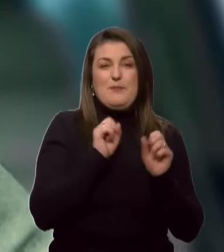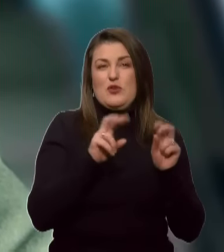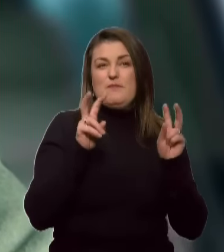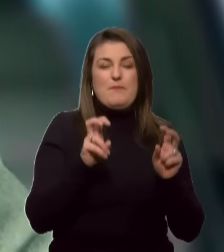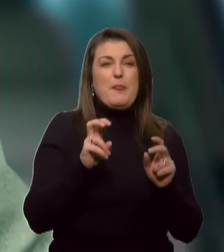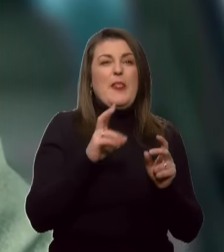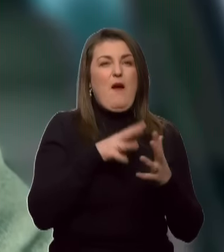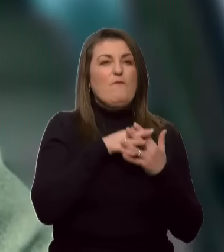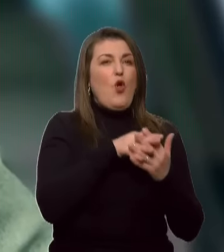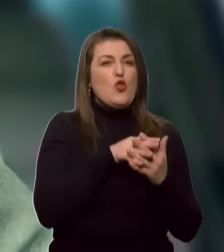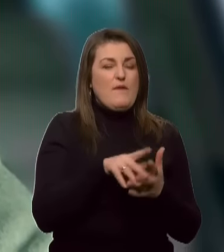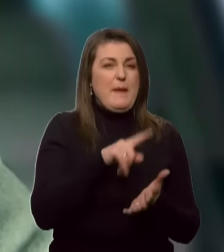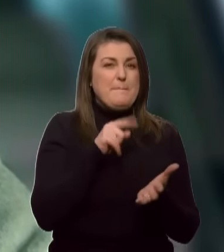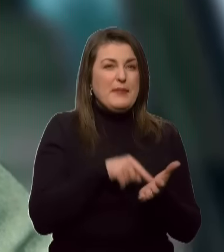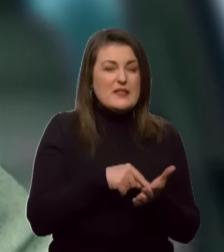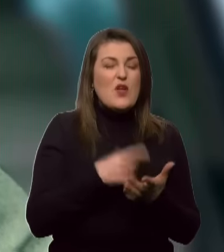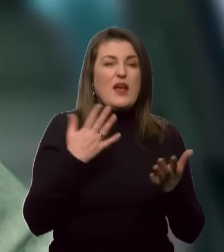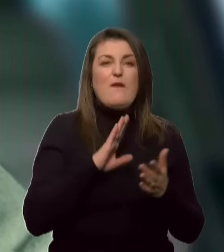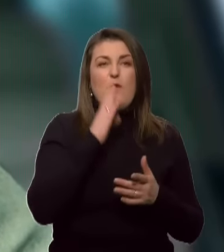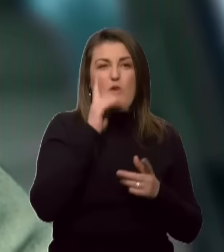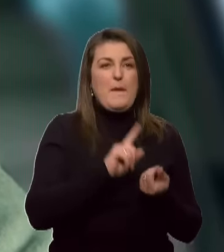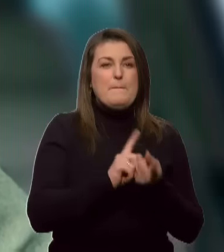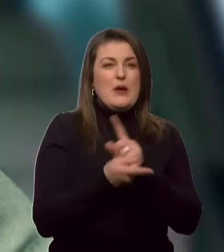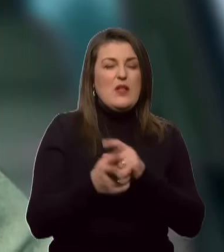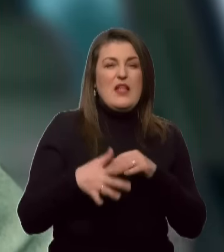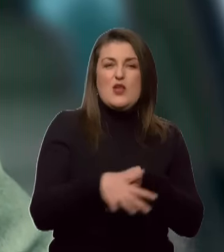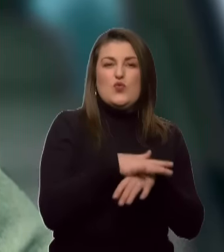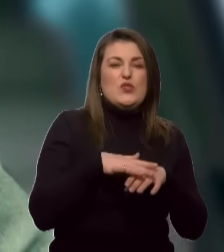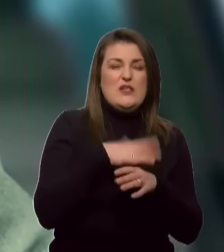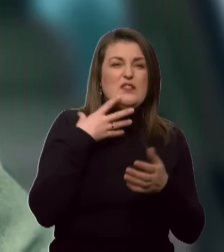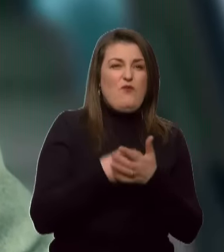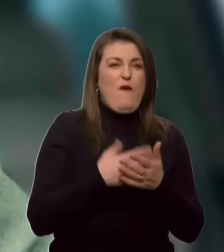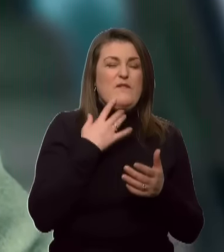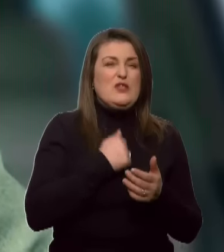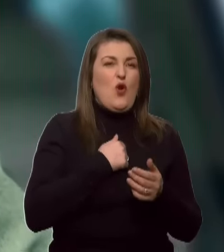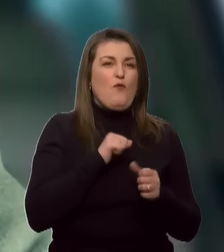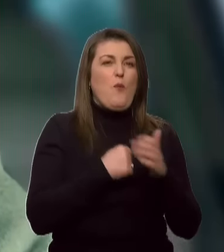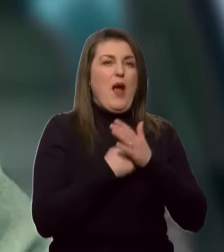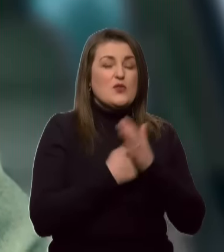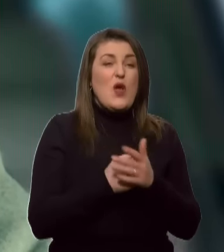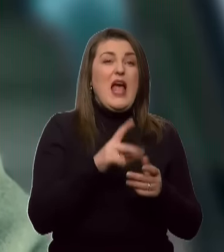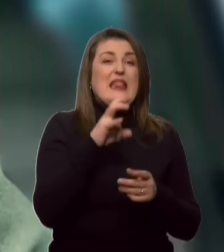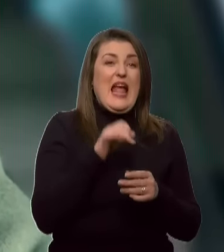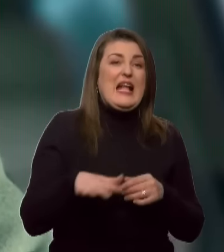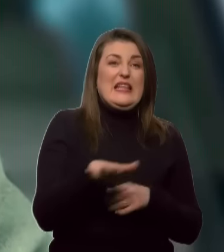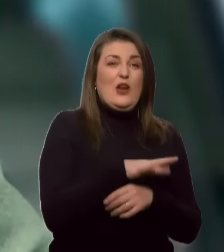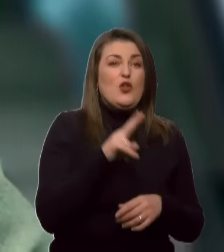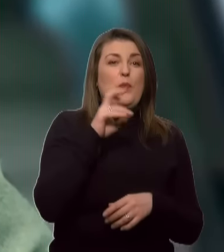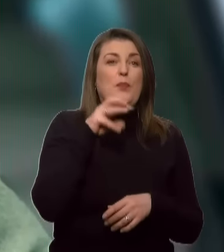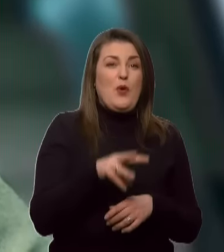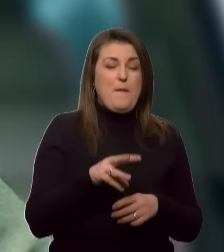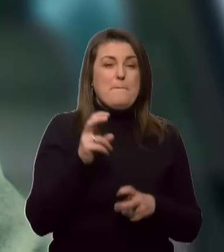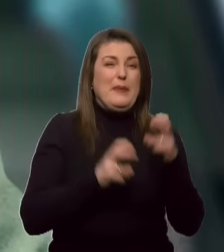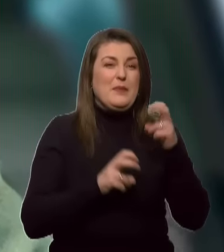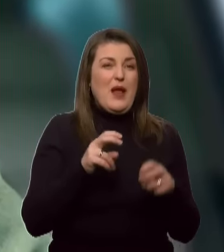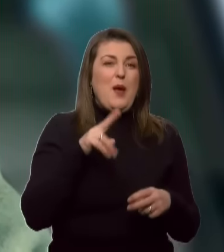сказати, фронтове місто, яке ворог перетворив на суцільну свою військову базу. І саме на території промислових